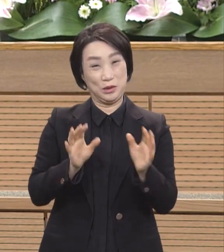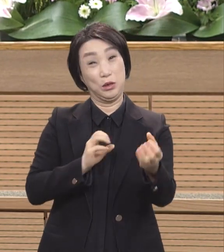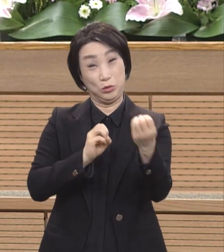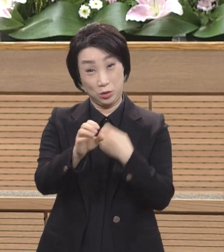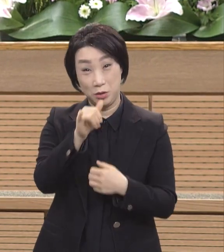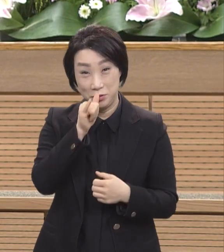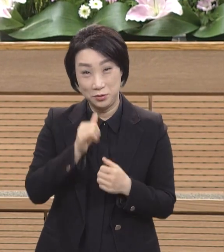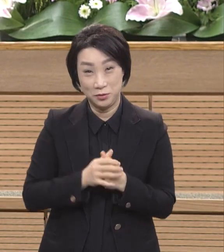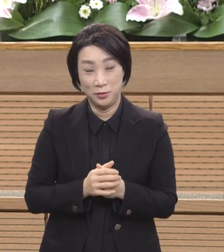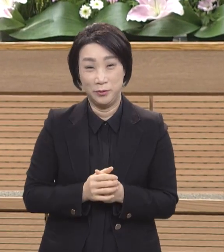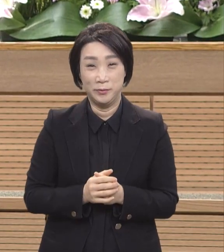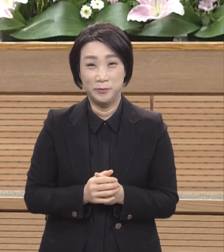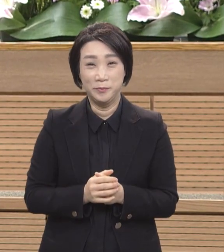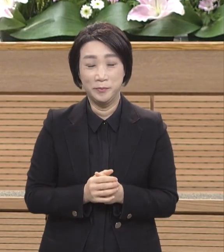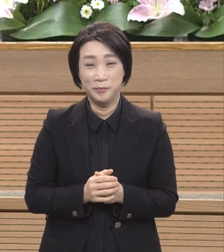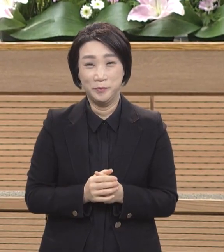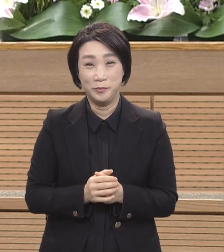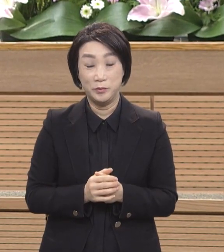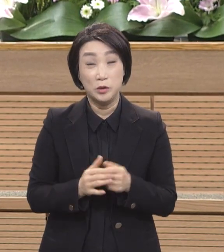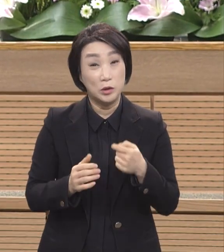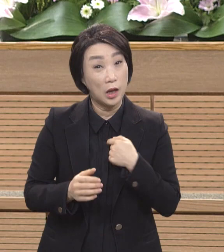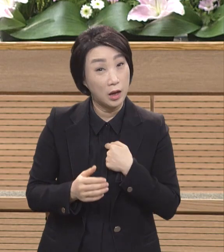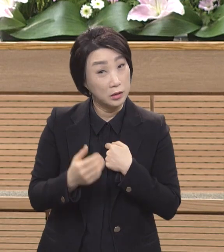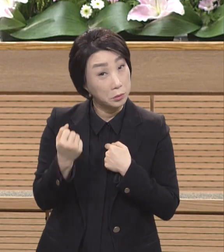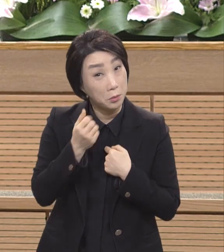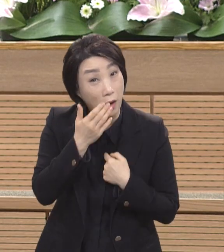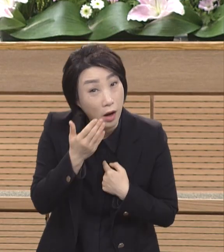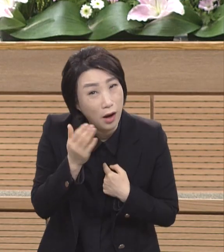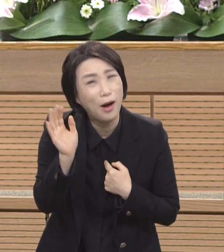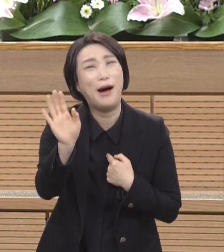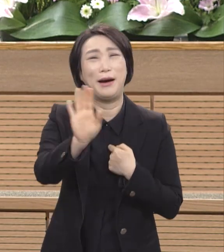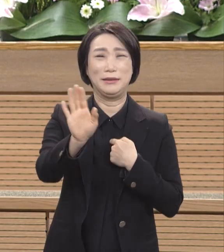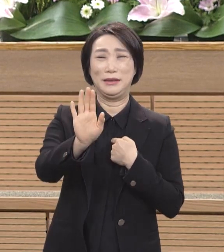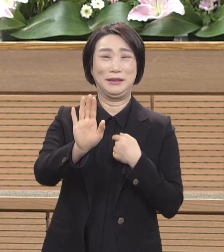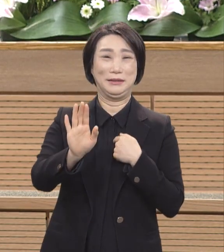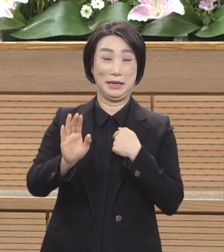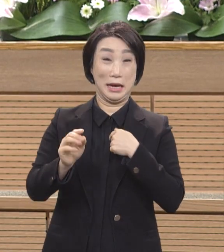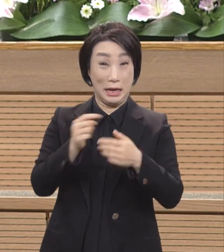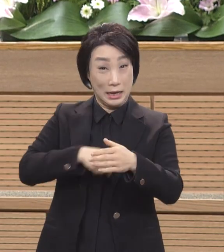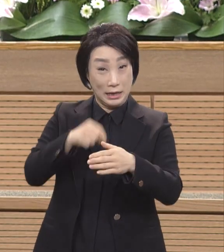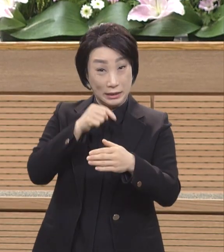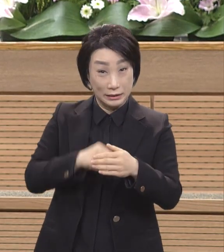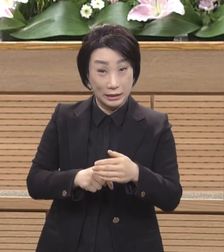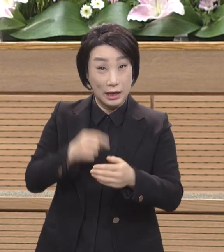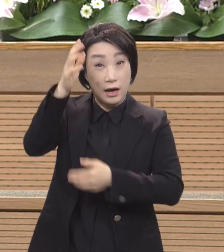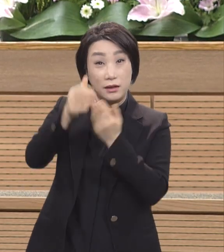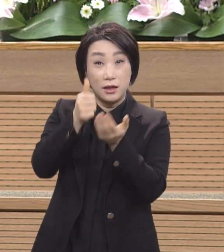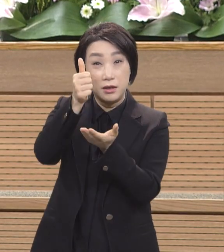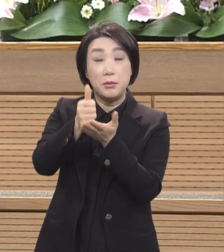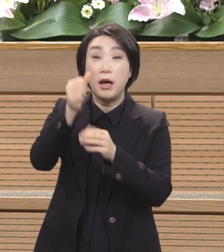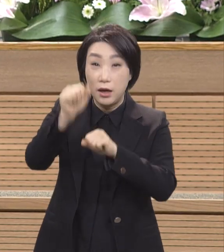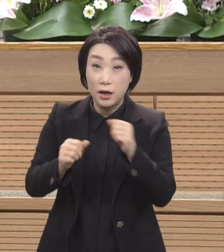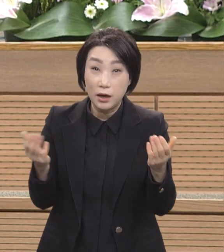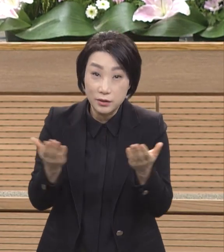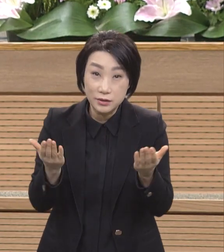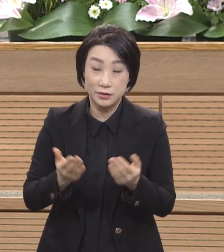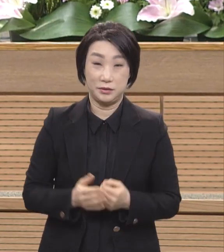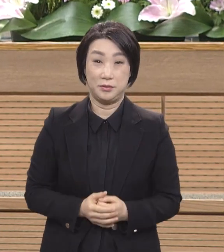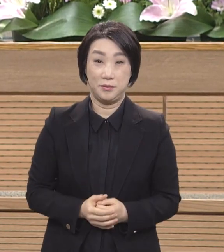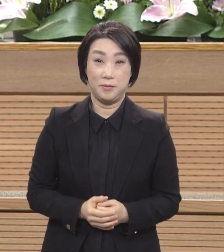됐어. 그게 내가 하는 것이냐? 내 속에 있는 하나님이 하시는